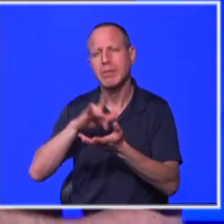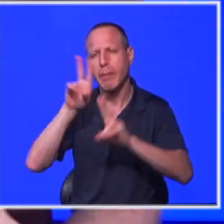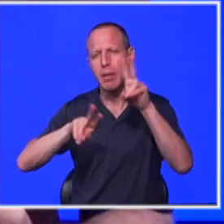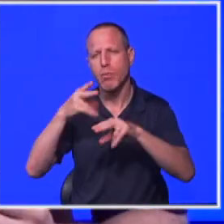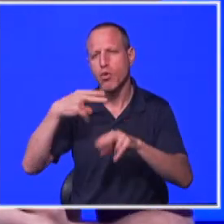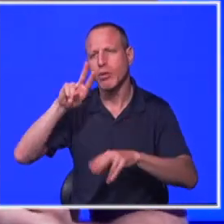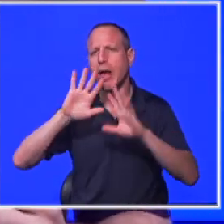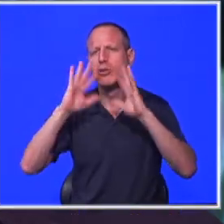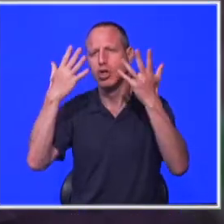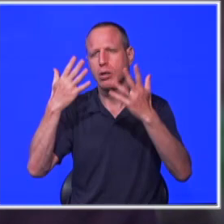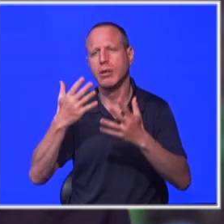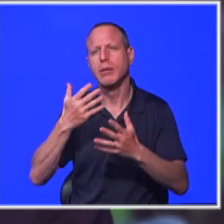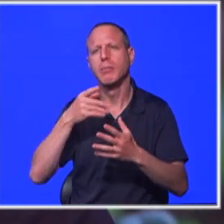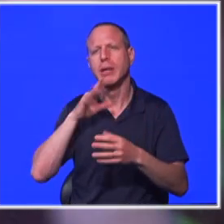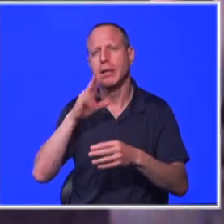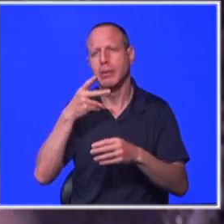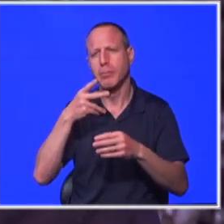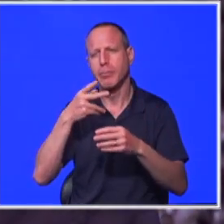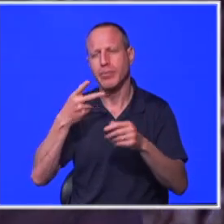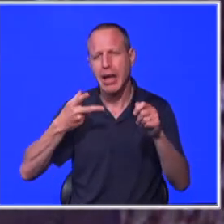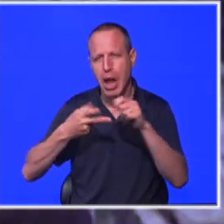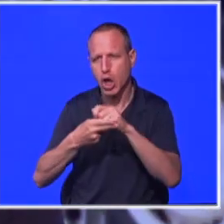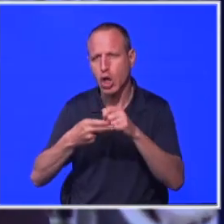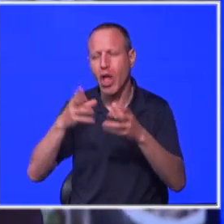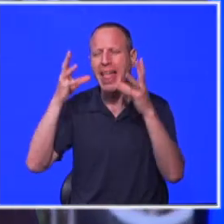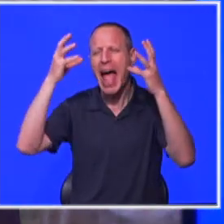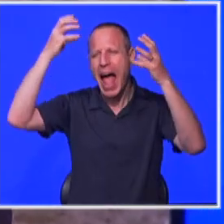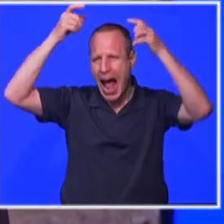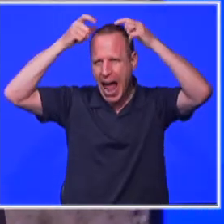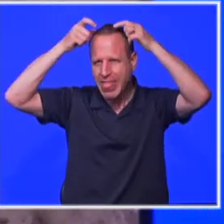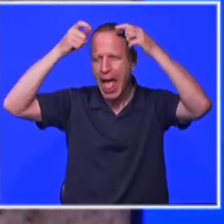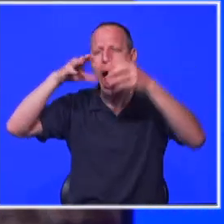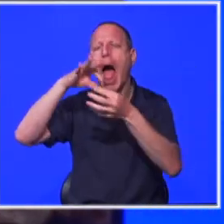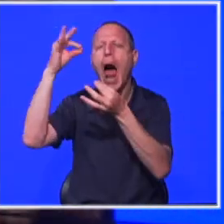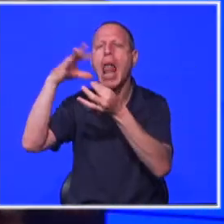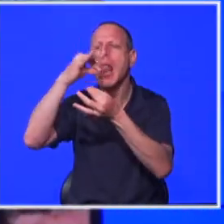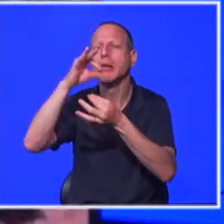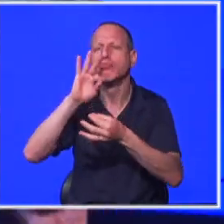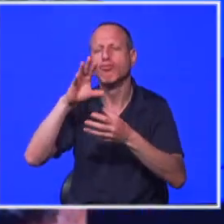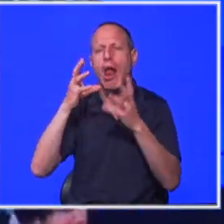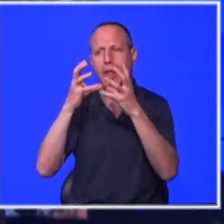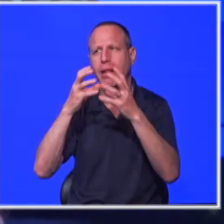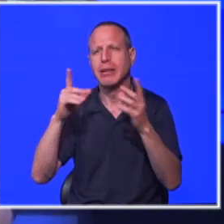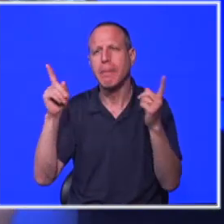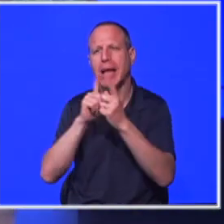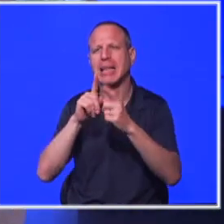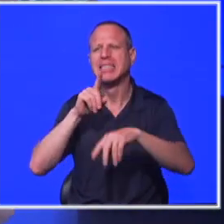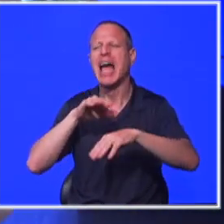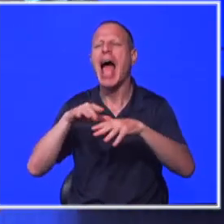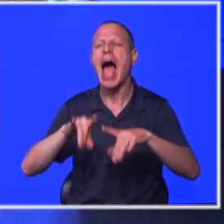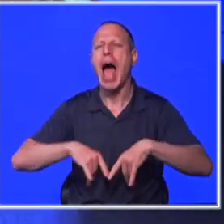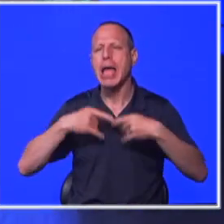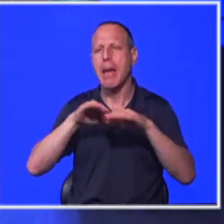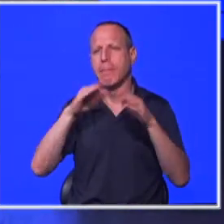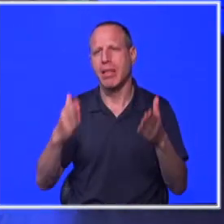10 שנים. הממשלה גם מצווה לקטום את הכתר האלים של האננס, מה שמקצר דרמטית את חיי המדף שלו, ומכריח לייבא